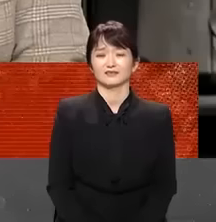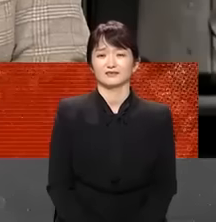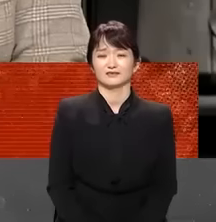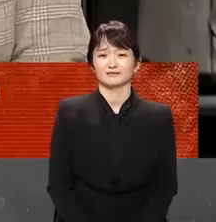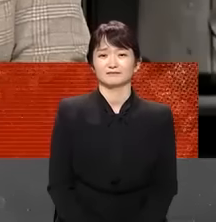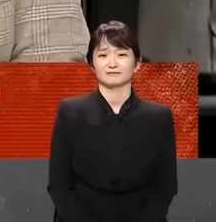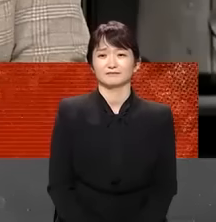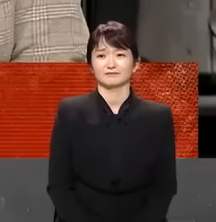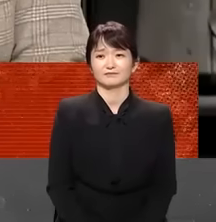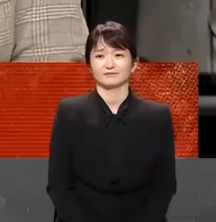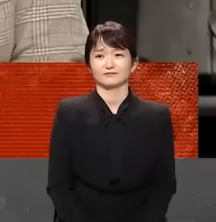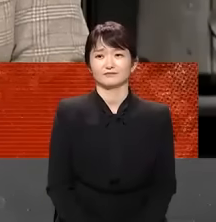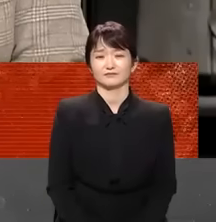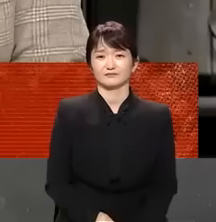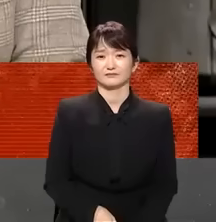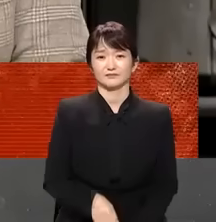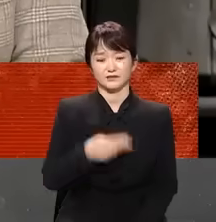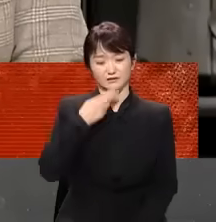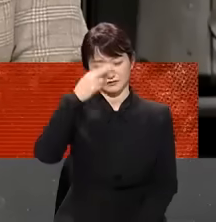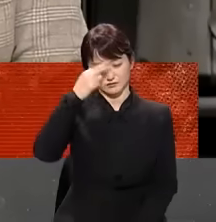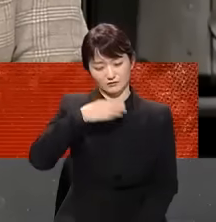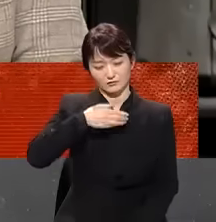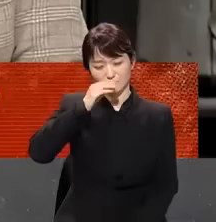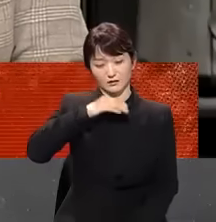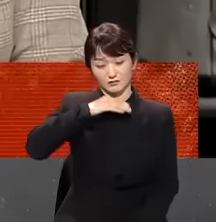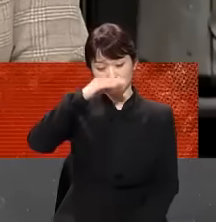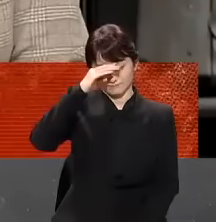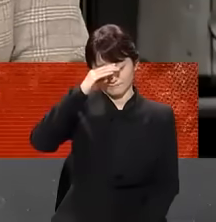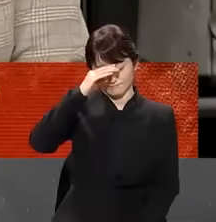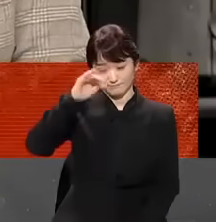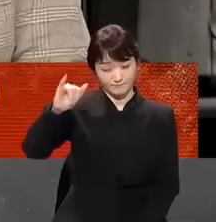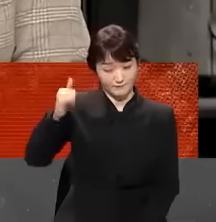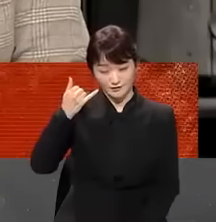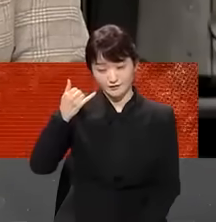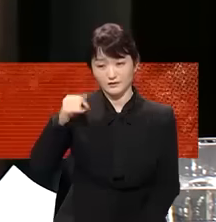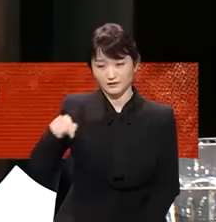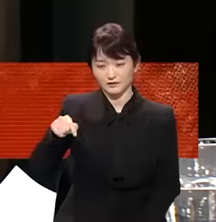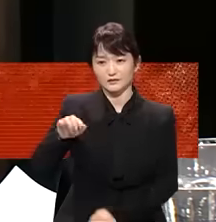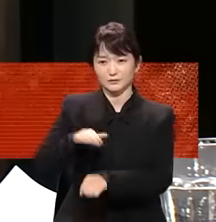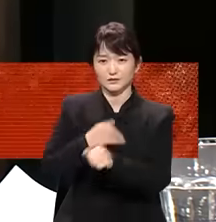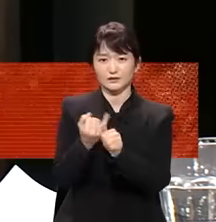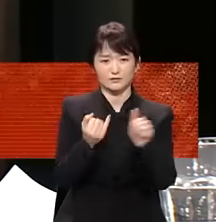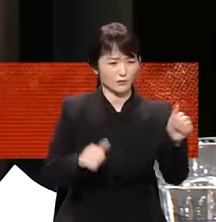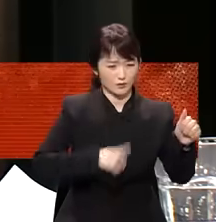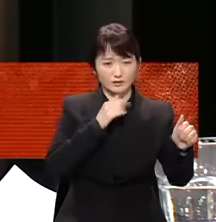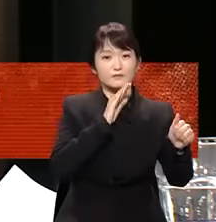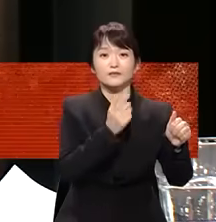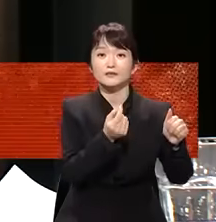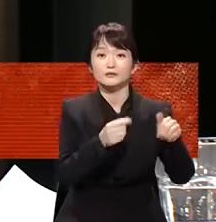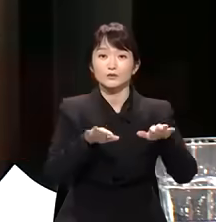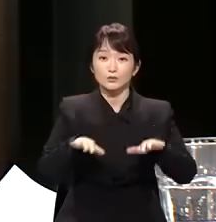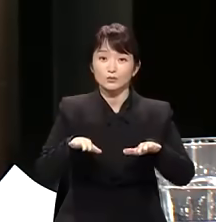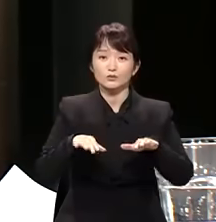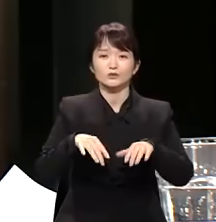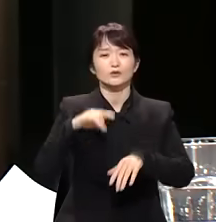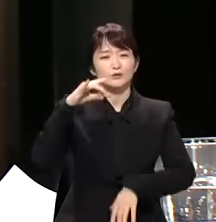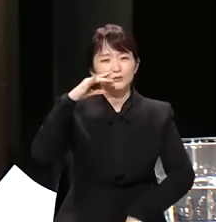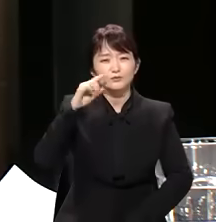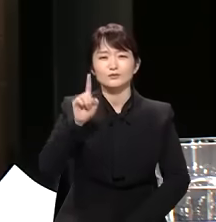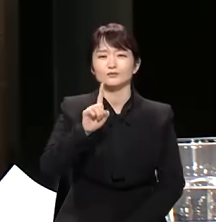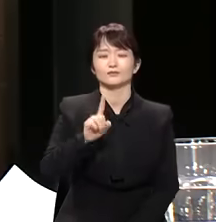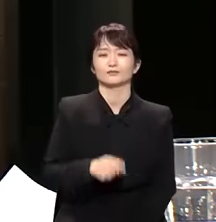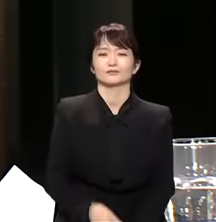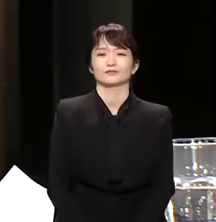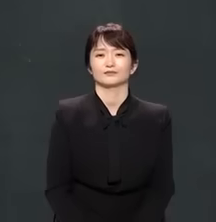부분에서는 도가 넘었기 때문에 남편 화나는게 당연하다 아 진짜 좋습니다 자 그러면 여기서 별별 상담소 오늘의 궁금증